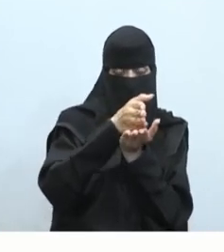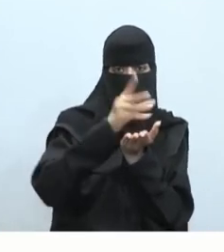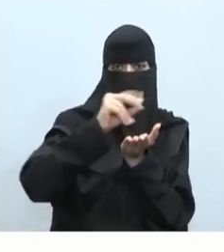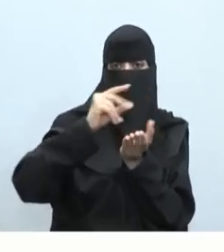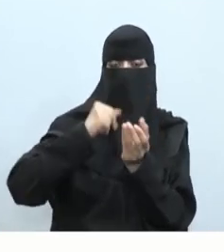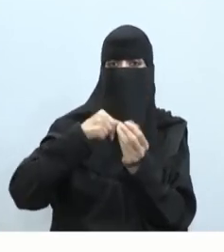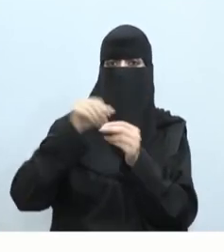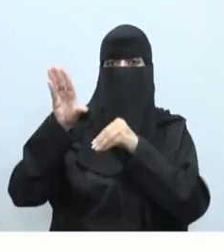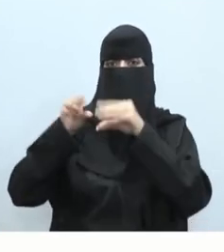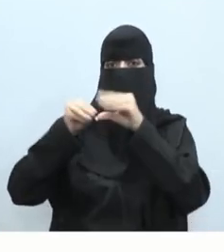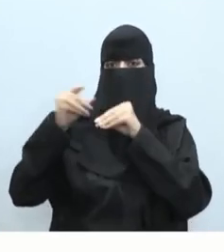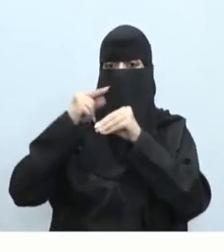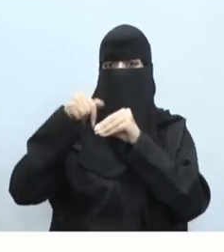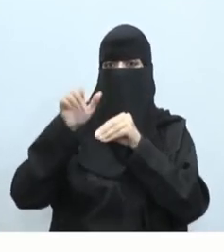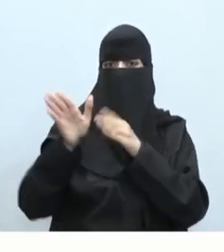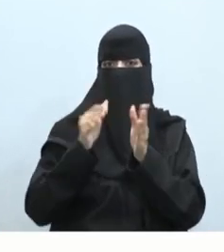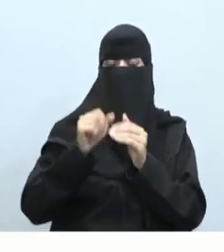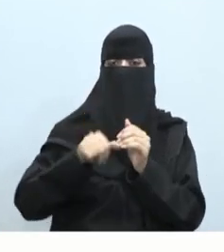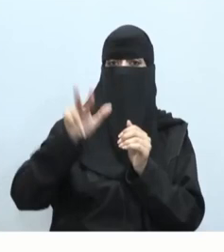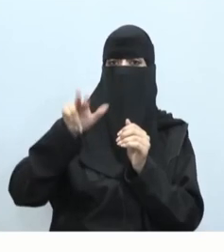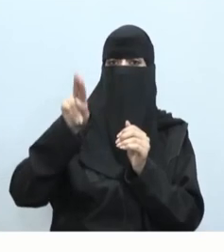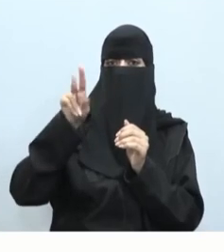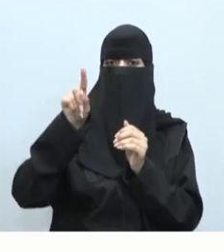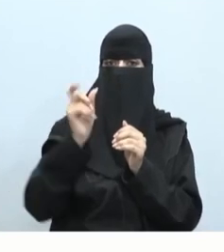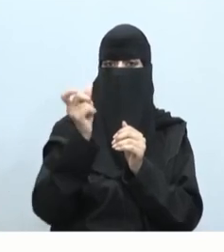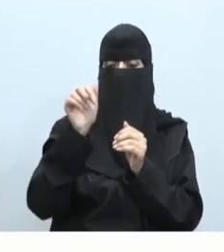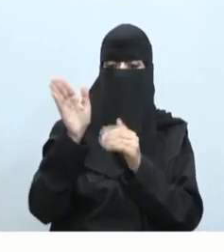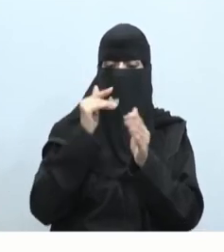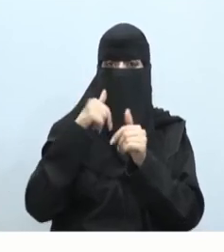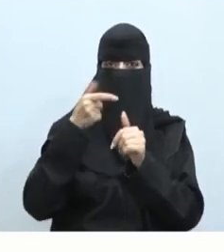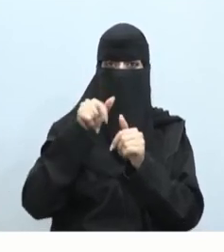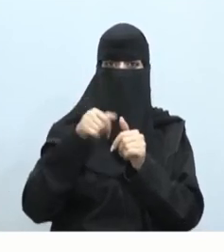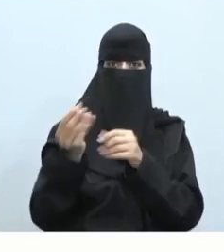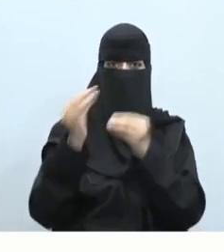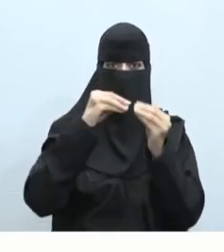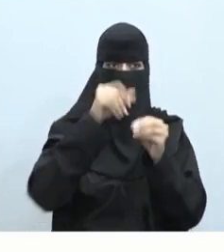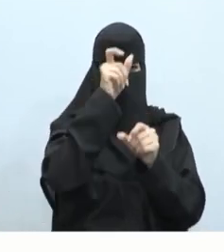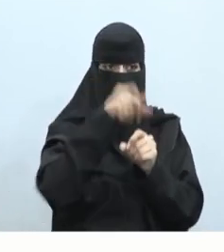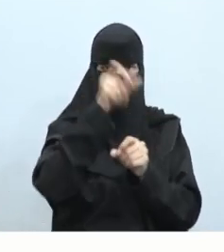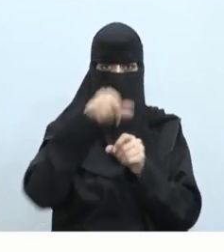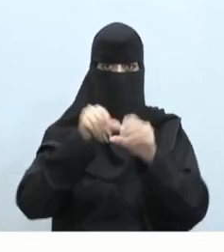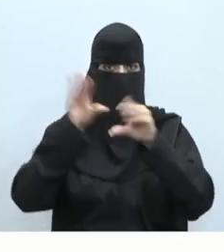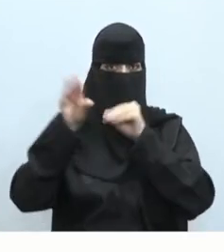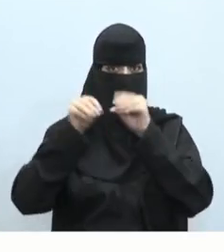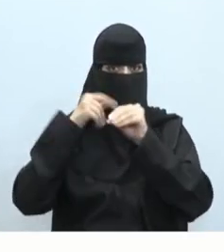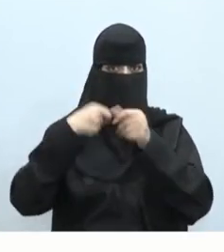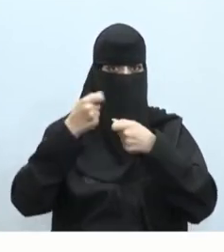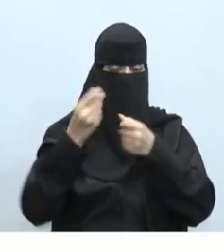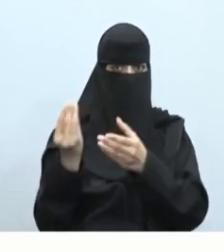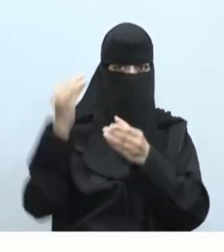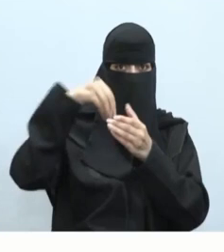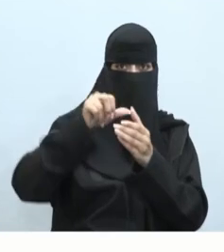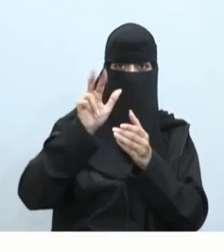تجار التبن وحاملوه حينما يسلك تجار التبن وحامله ابناء ابناء الطلاب اي